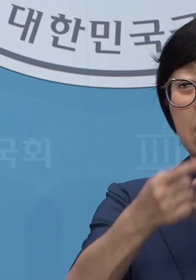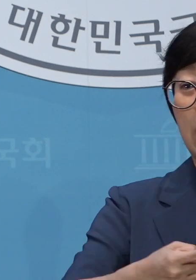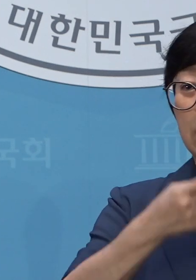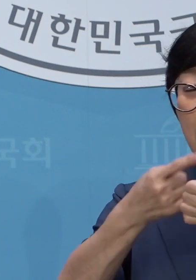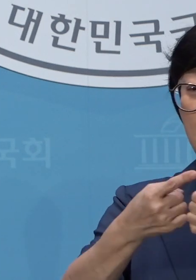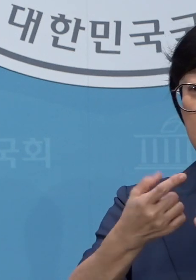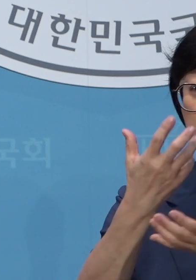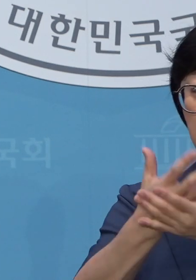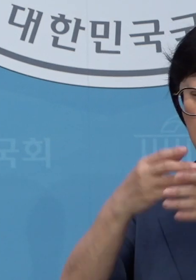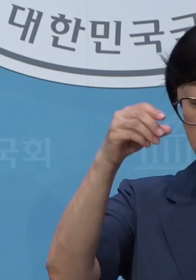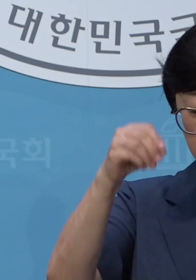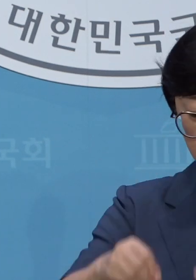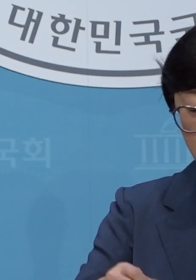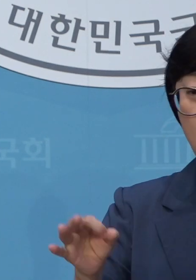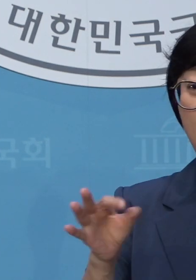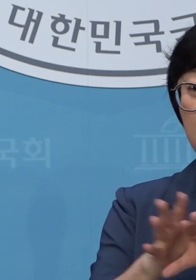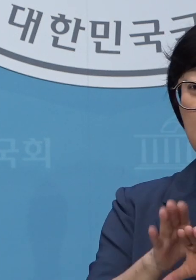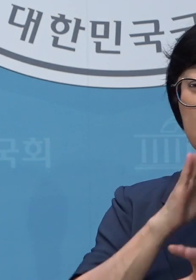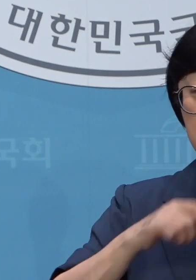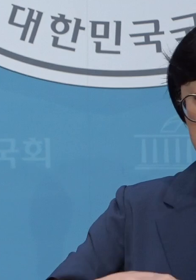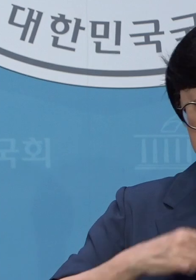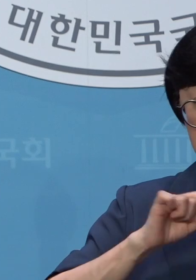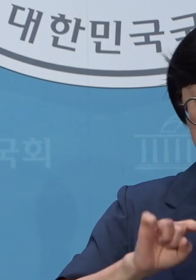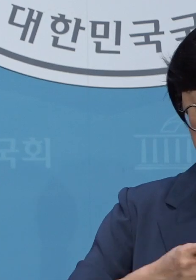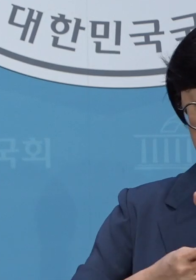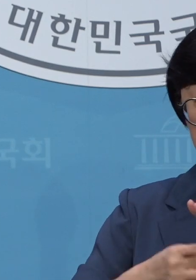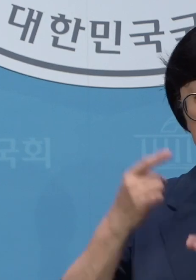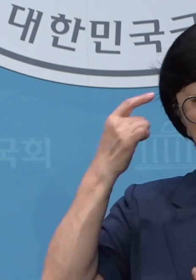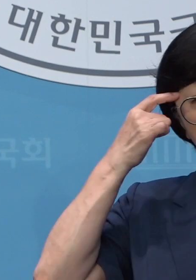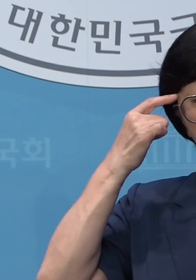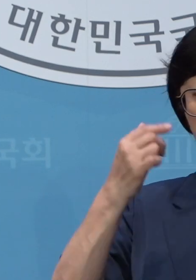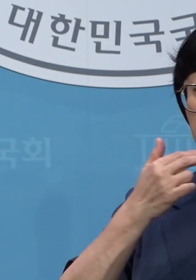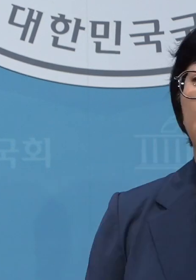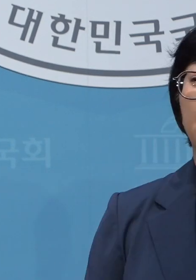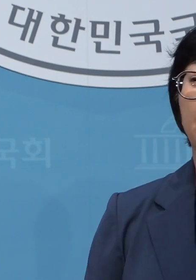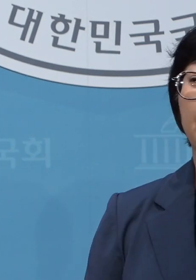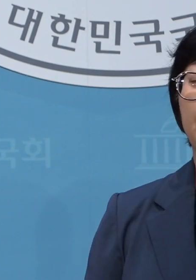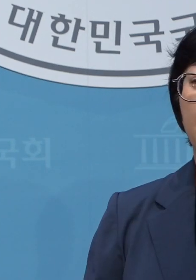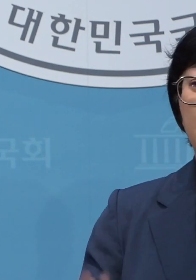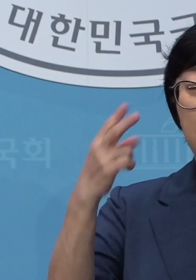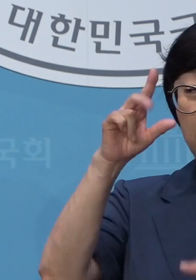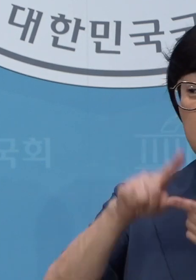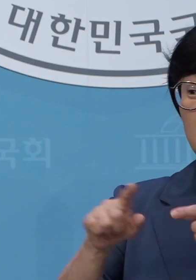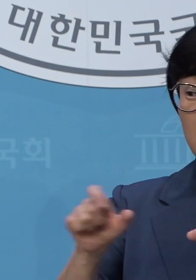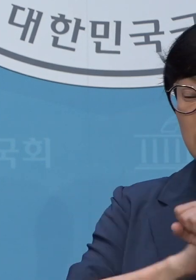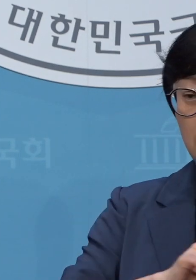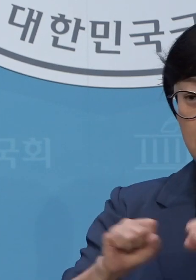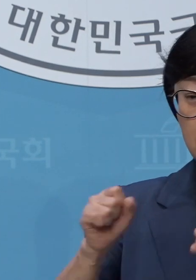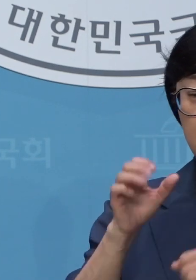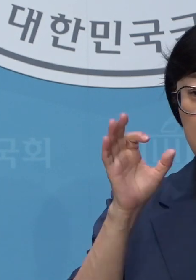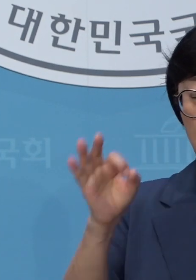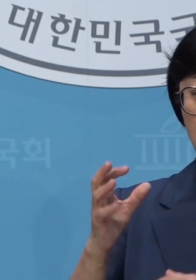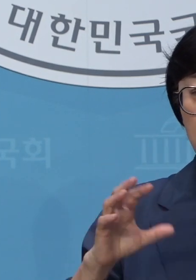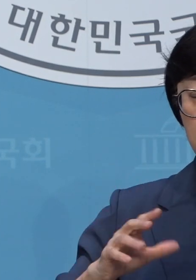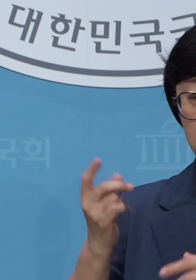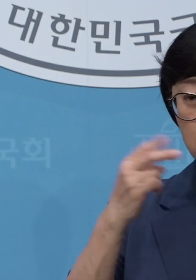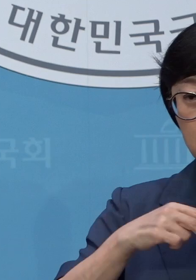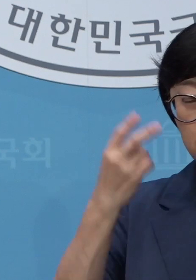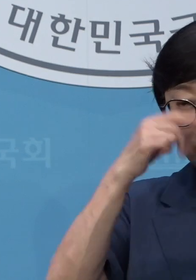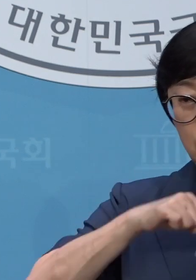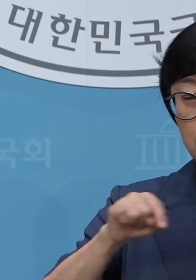폐기 의혹의 진실을 밝힐 의사는 없는 것입니까? 검찰 특수활동비 국정조사를